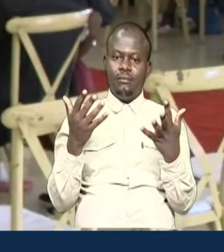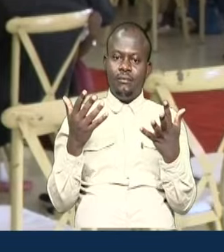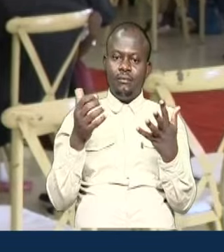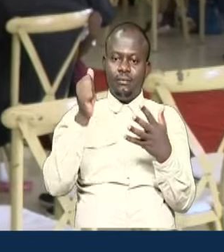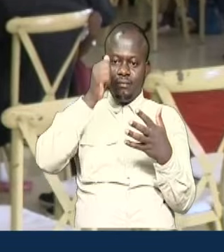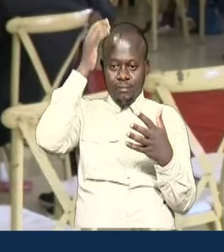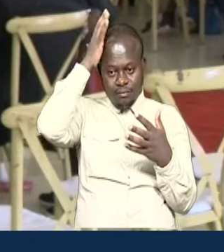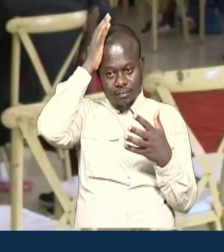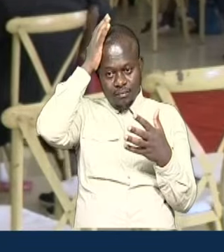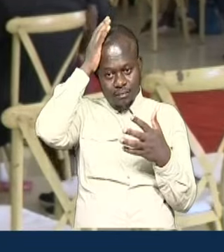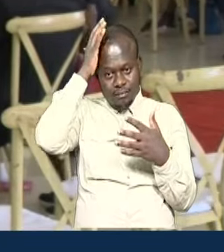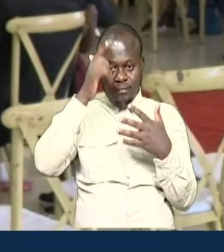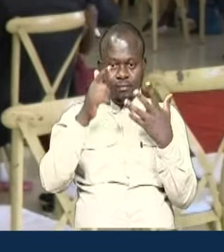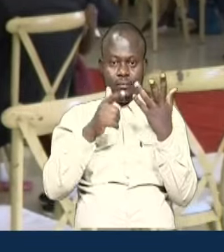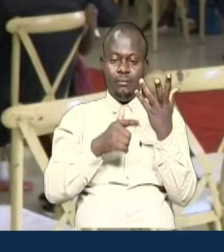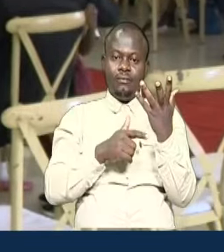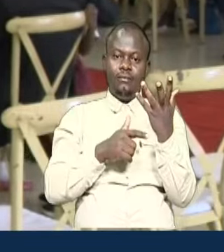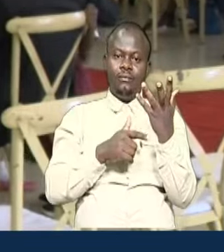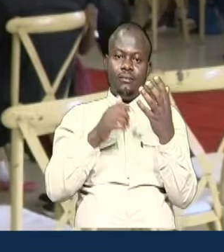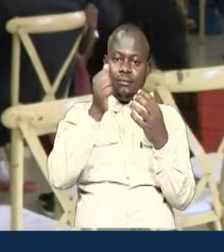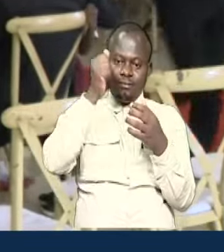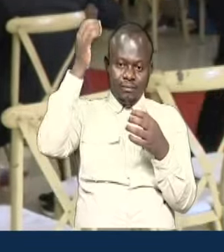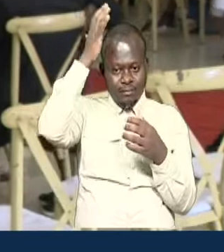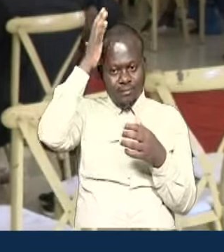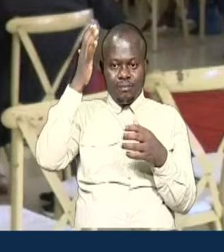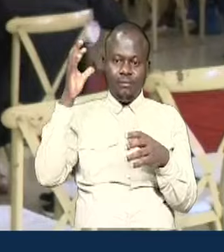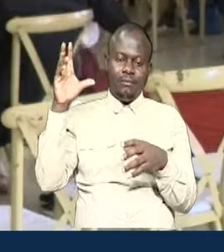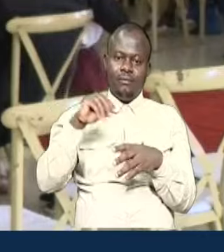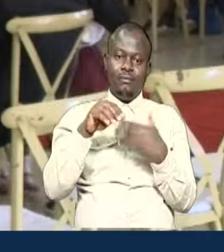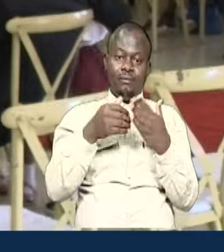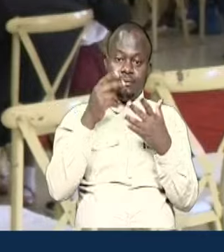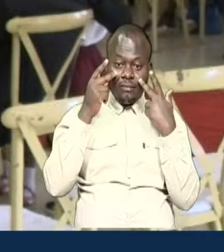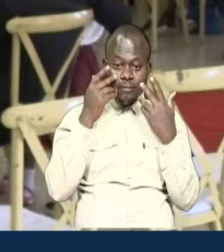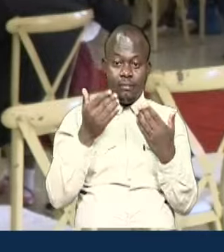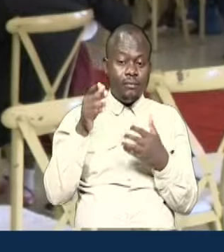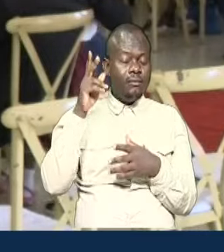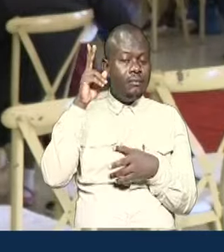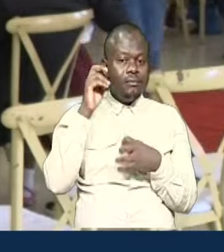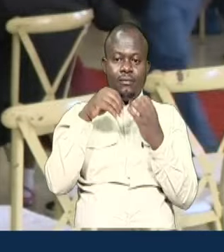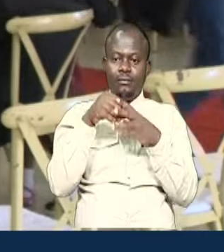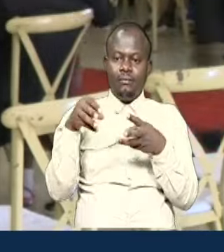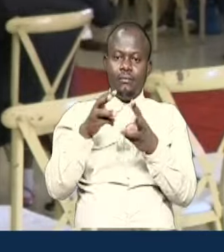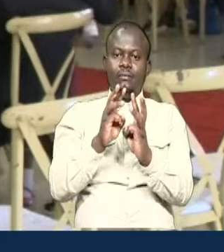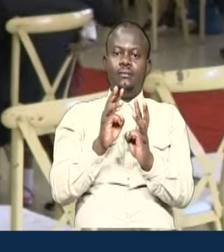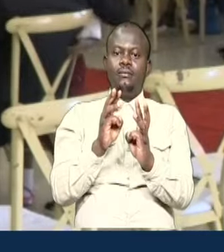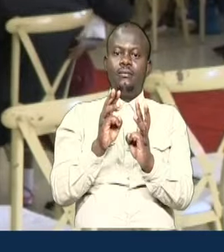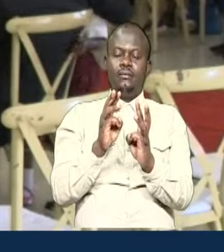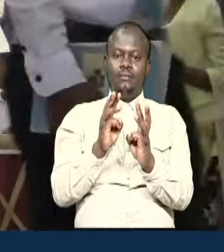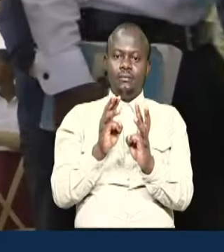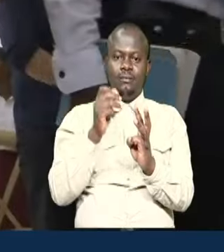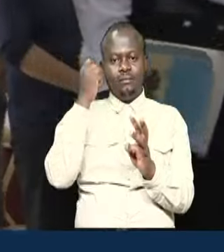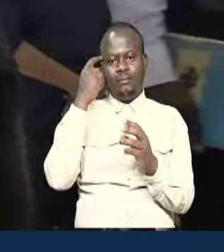afashe mu mutwe, icyo bita gukraminga cyangwa kubloka. Usanga umwana yumva ibintu mu buryo bufite bon